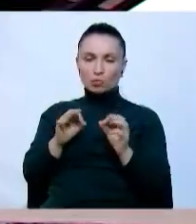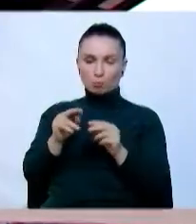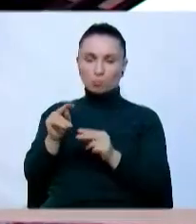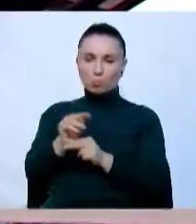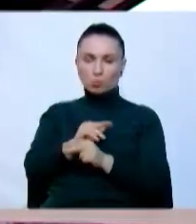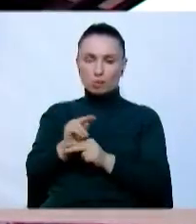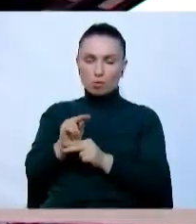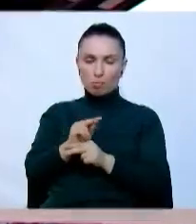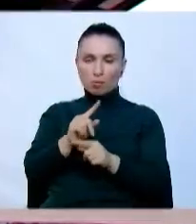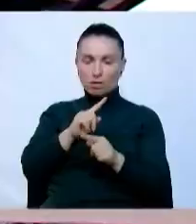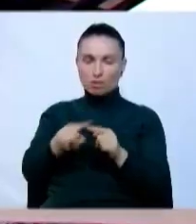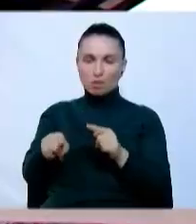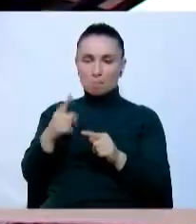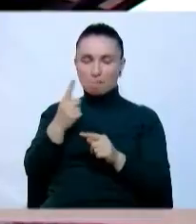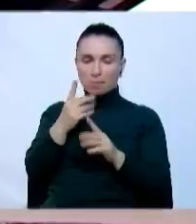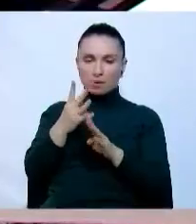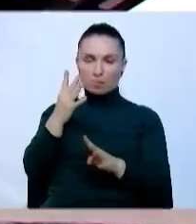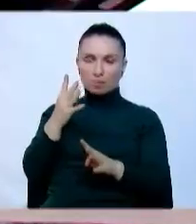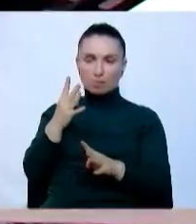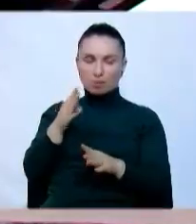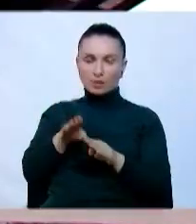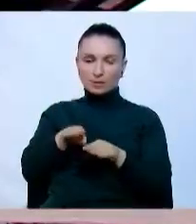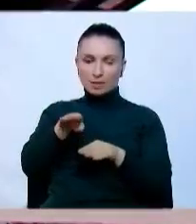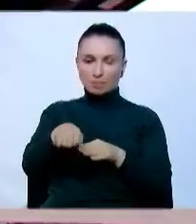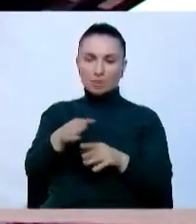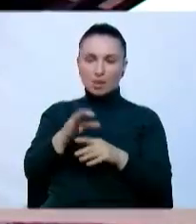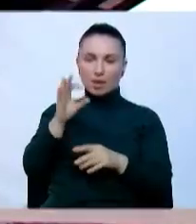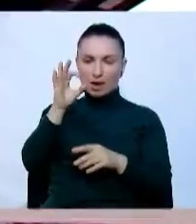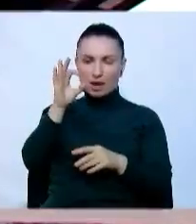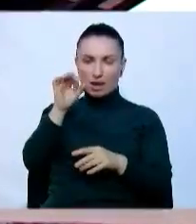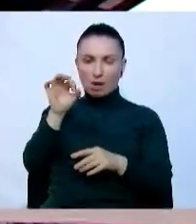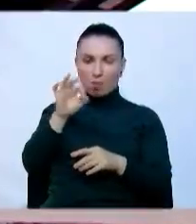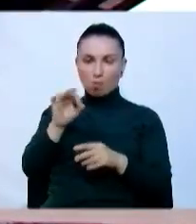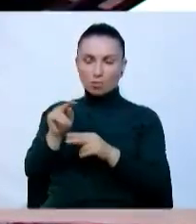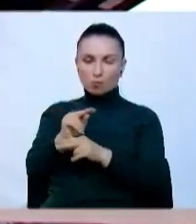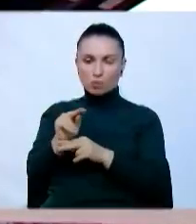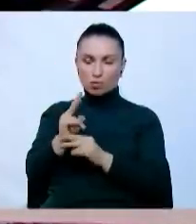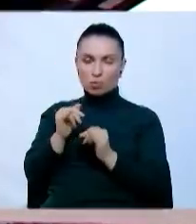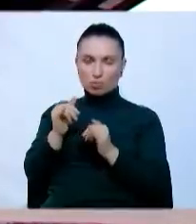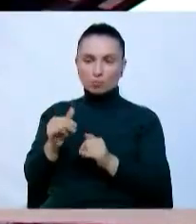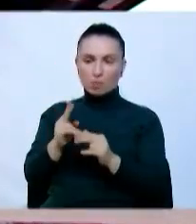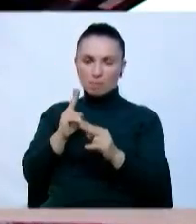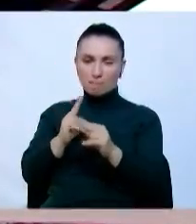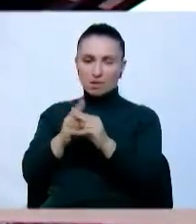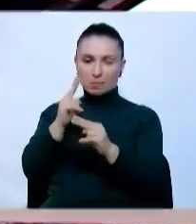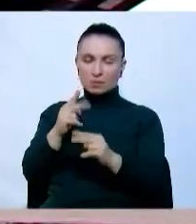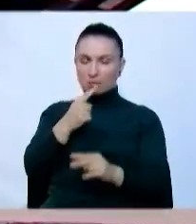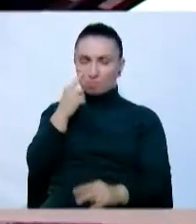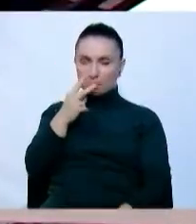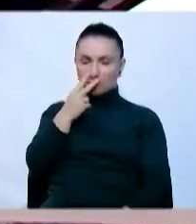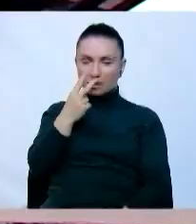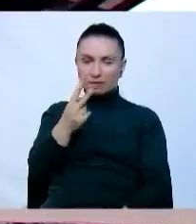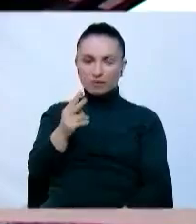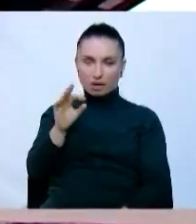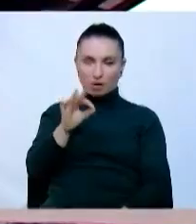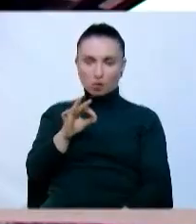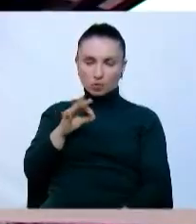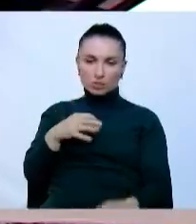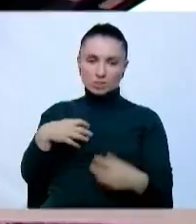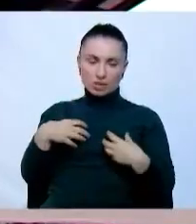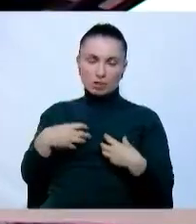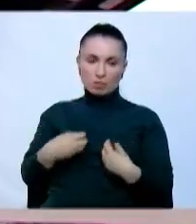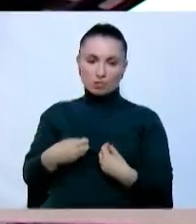მკურნალობა პირველი ნაბიჯია გლაუკომის მკურნალობისთვის და პრევენციისთვის მხედველობის